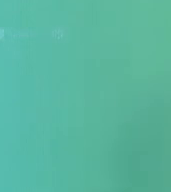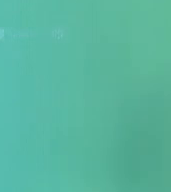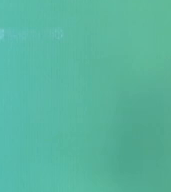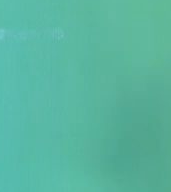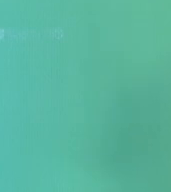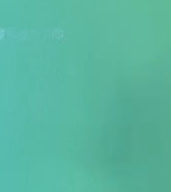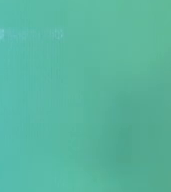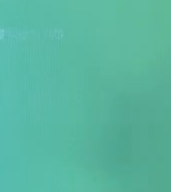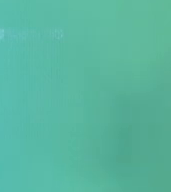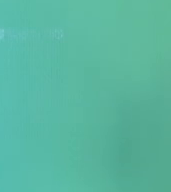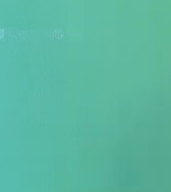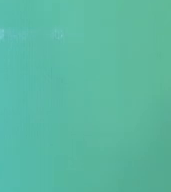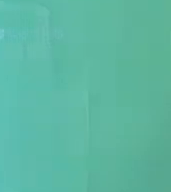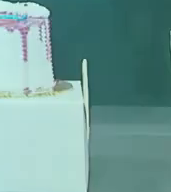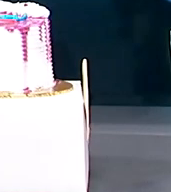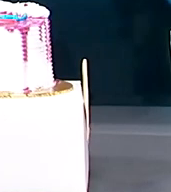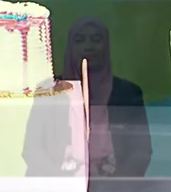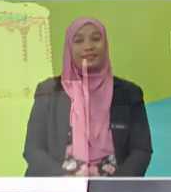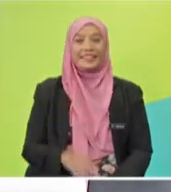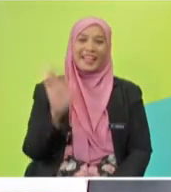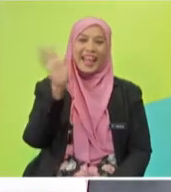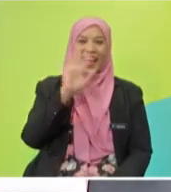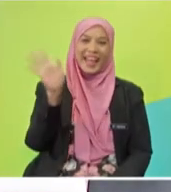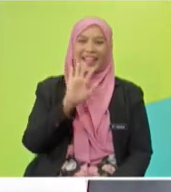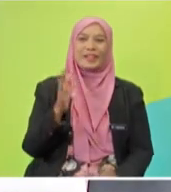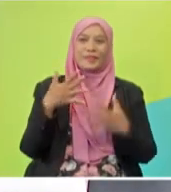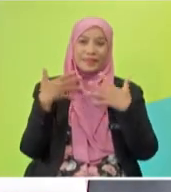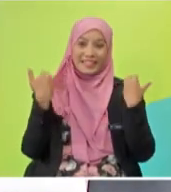Kuantan, Kuantan Pahang. Hai Cikgu, apa khabar?